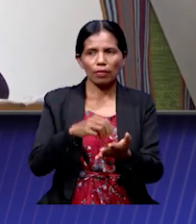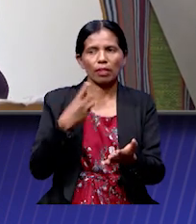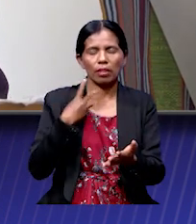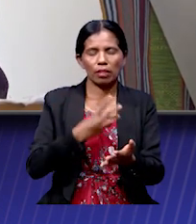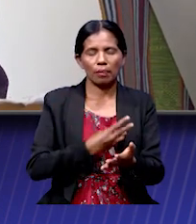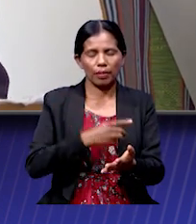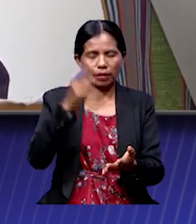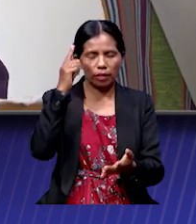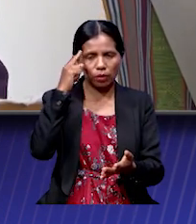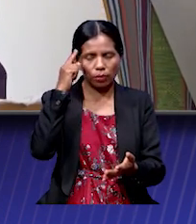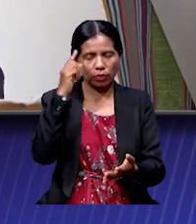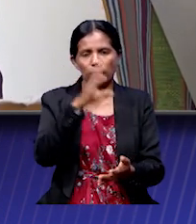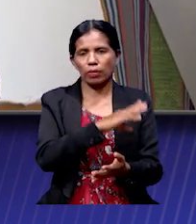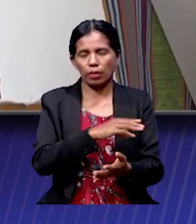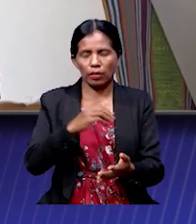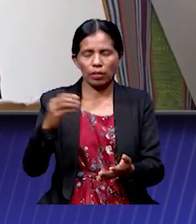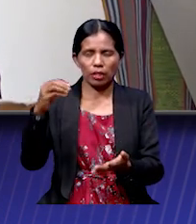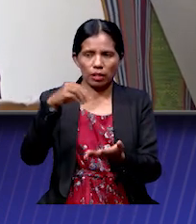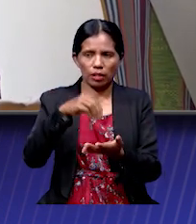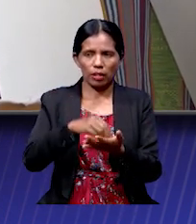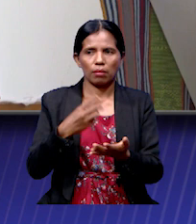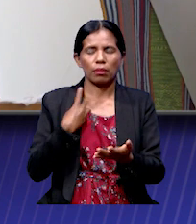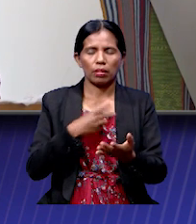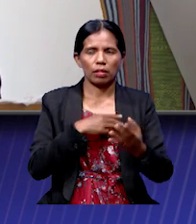unum, nomos tau ba hitania.